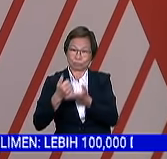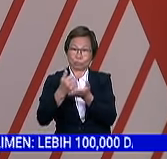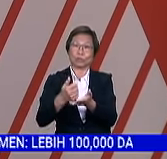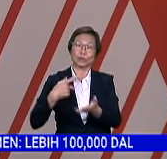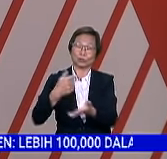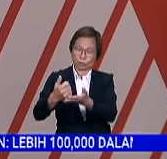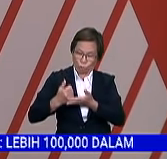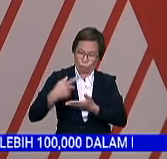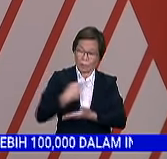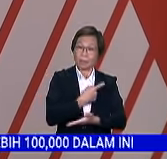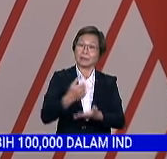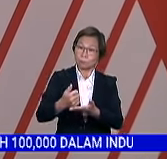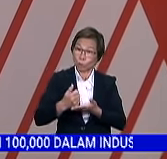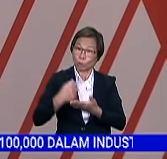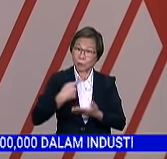kita boleh dapat